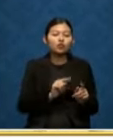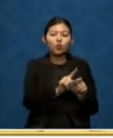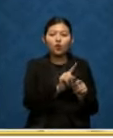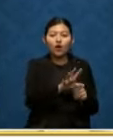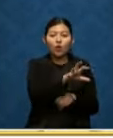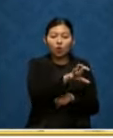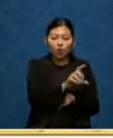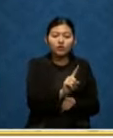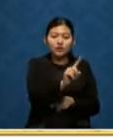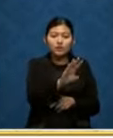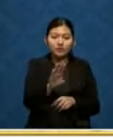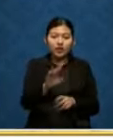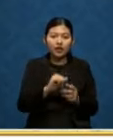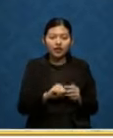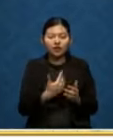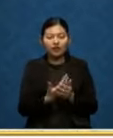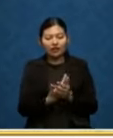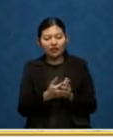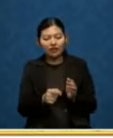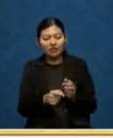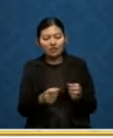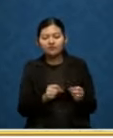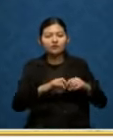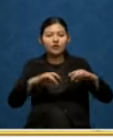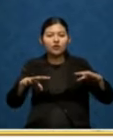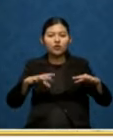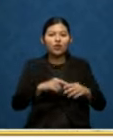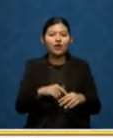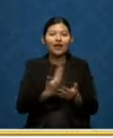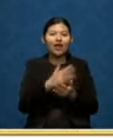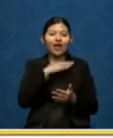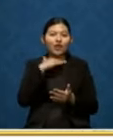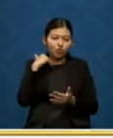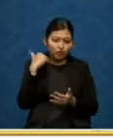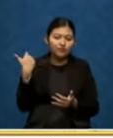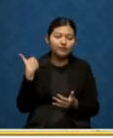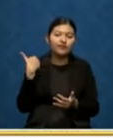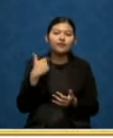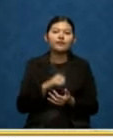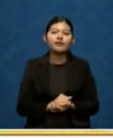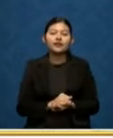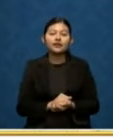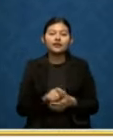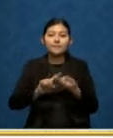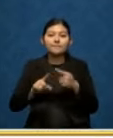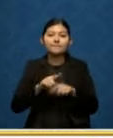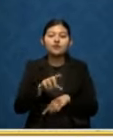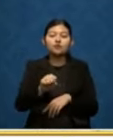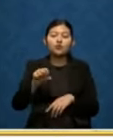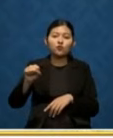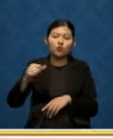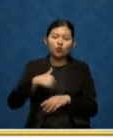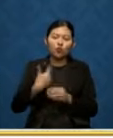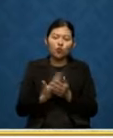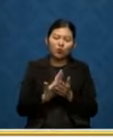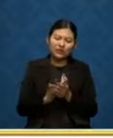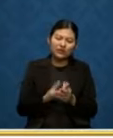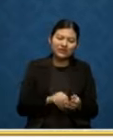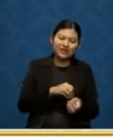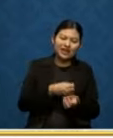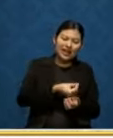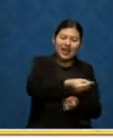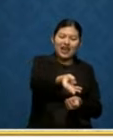นะครับแล้วก็ต่ำกว่าทุนสาเหตุนะครับเมื่อกี้ที่เพื่อนสมาชิกหลายท่านนะครับบอกว่าต้นทุนสูงเนื่อง